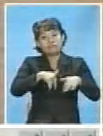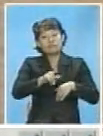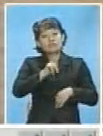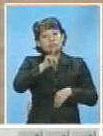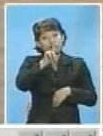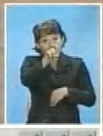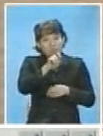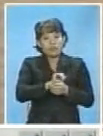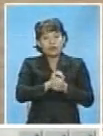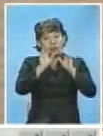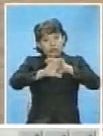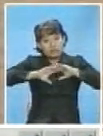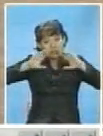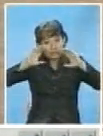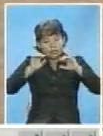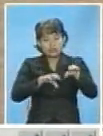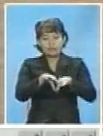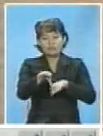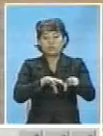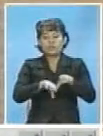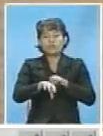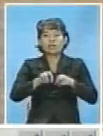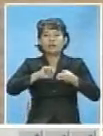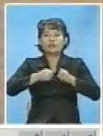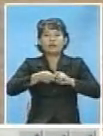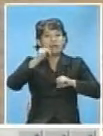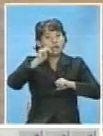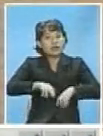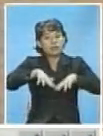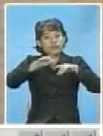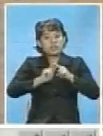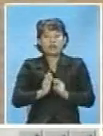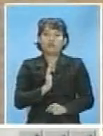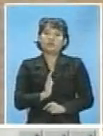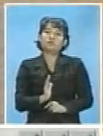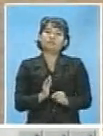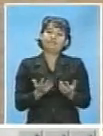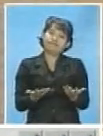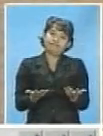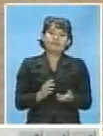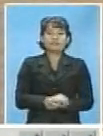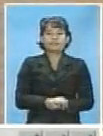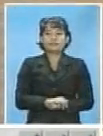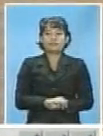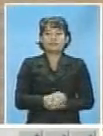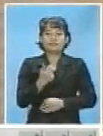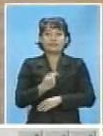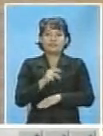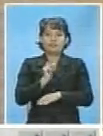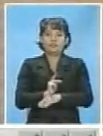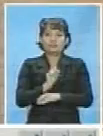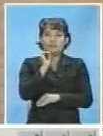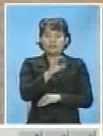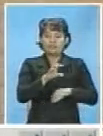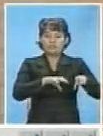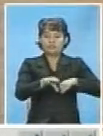ารัฐบาลบริหารจัดการภาวะวิกฤตน้ำท่วมด้วยความโปร่งใสซื่อสัตย์สุจริตท่านประธานคะขอย้ำอีกครั้งว่ารัฐบาล